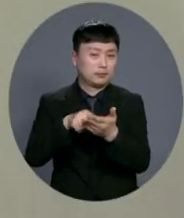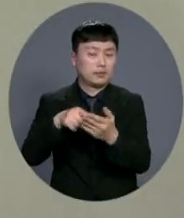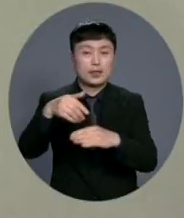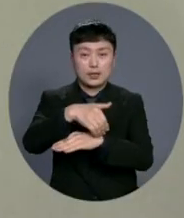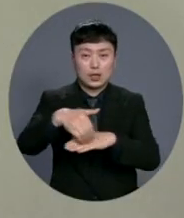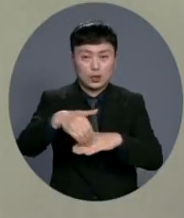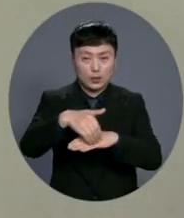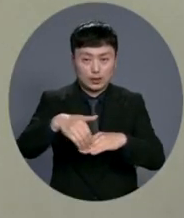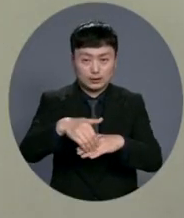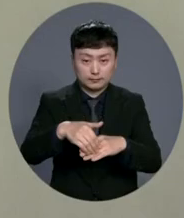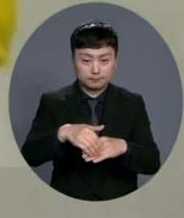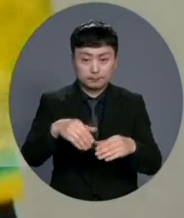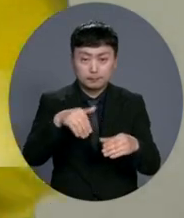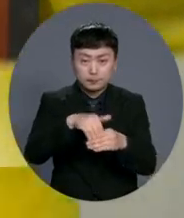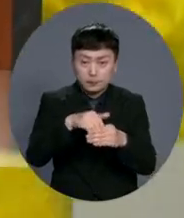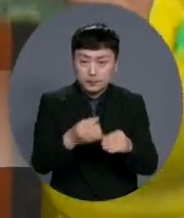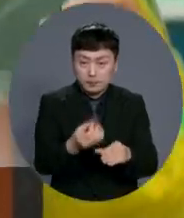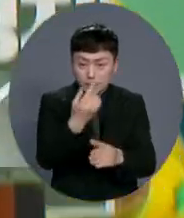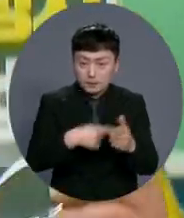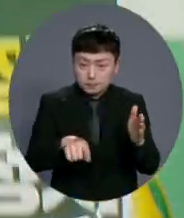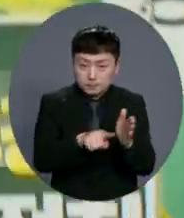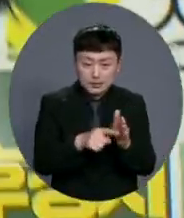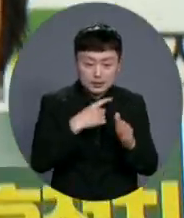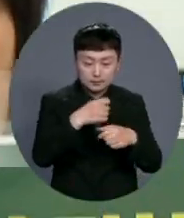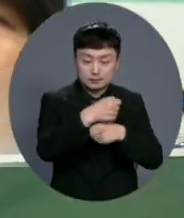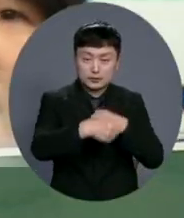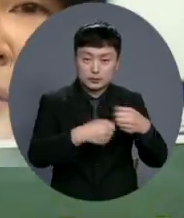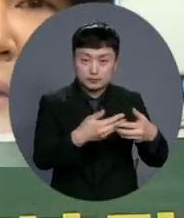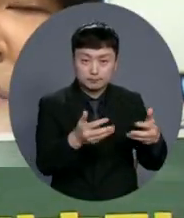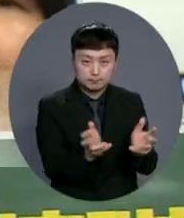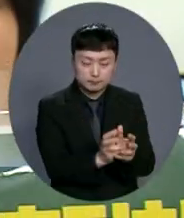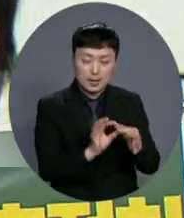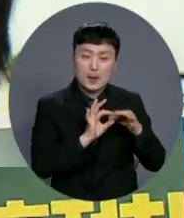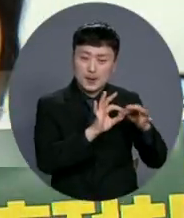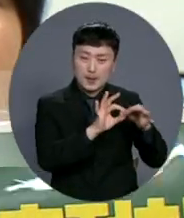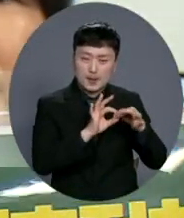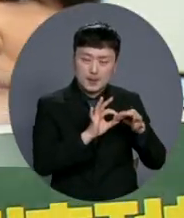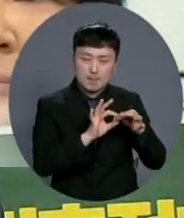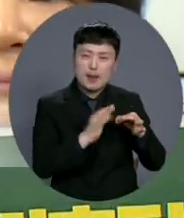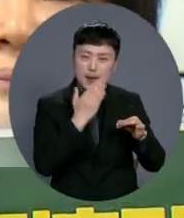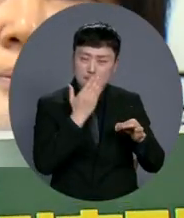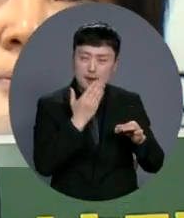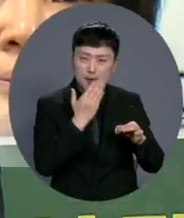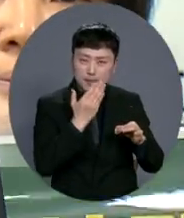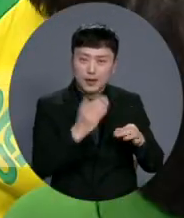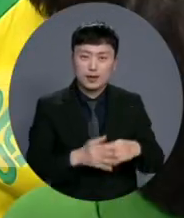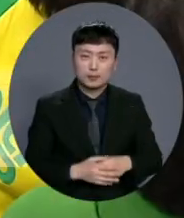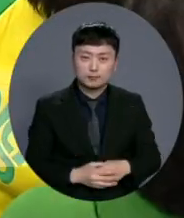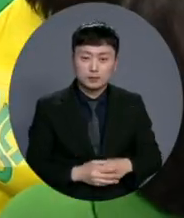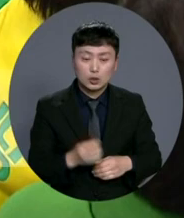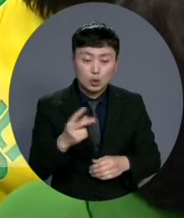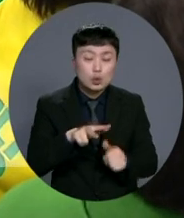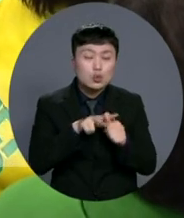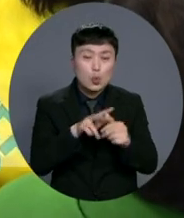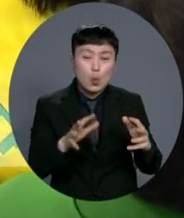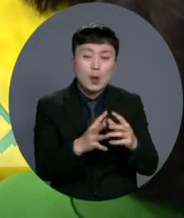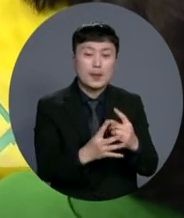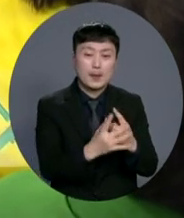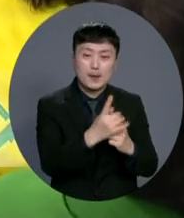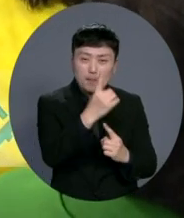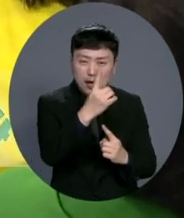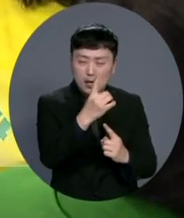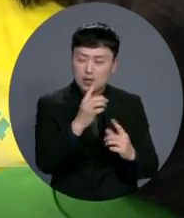총선 승리를 위해 지역구에서는 민주당과의 연대 가능성도 밝혔는데 후보 단일화 등 구체적인